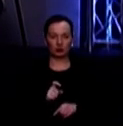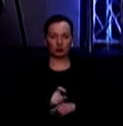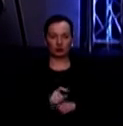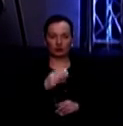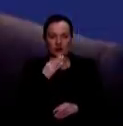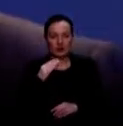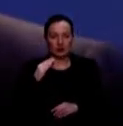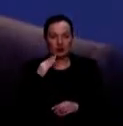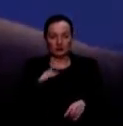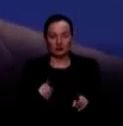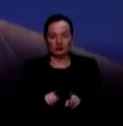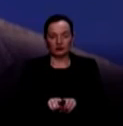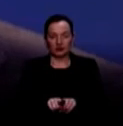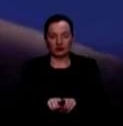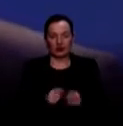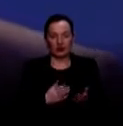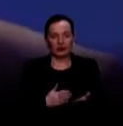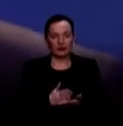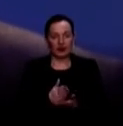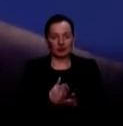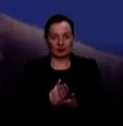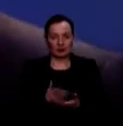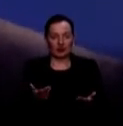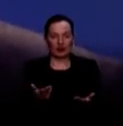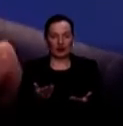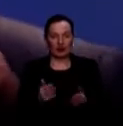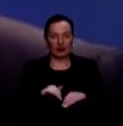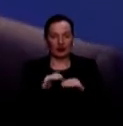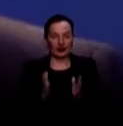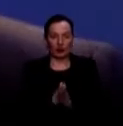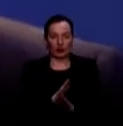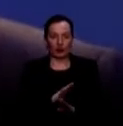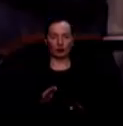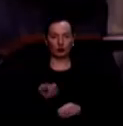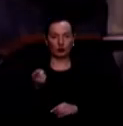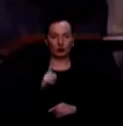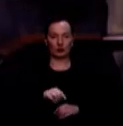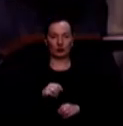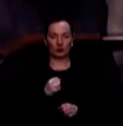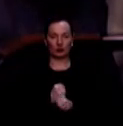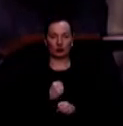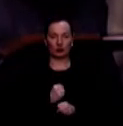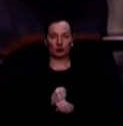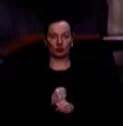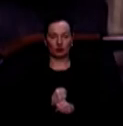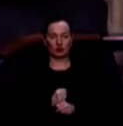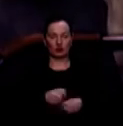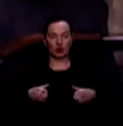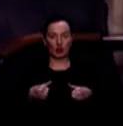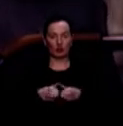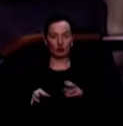дуже багато таких напрямків, які не охоплені цією стратегією попередньою. Отже, тому робоча група тому шукала робоча, чуб, так би чуб, мовити. Да, оцей